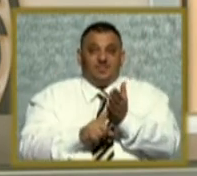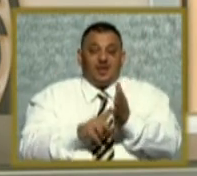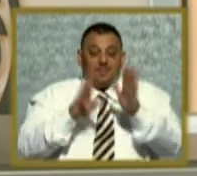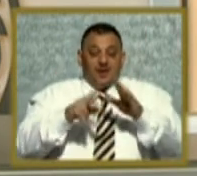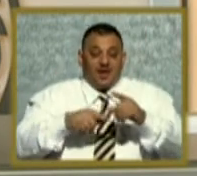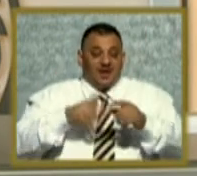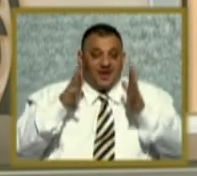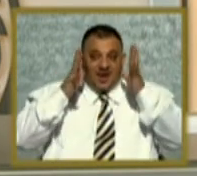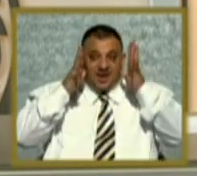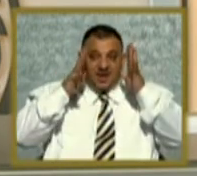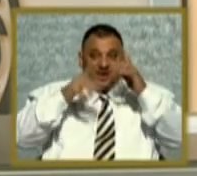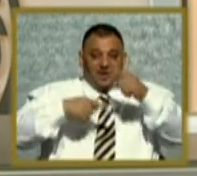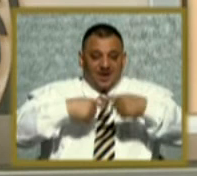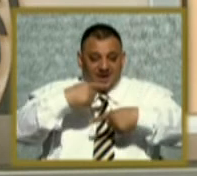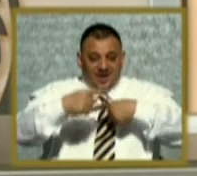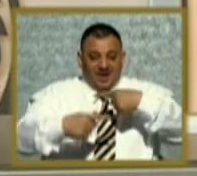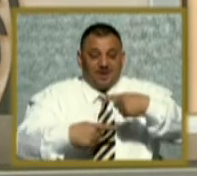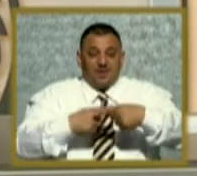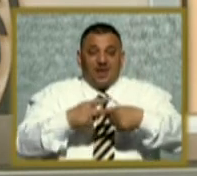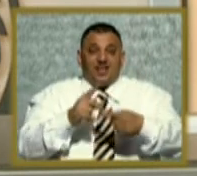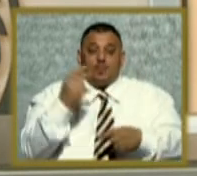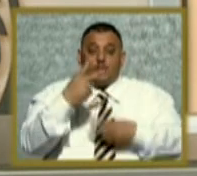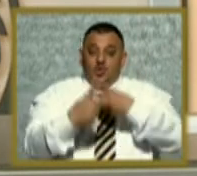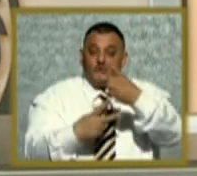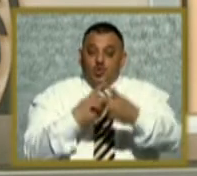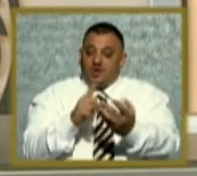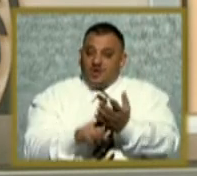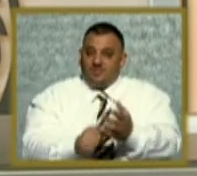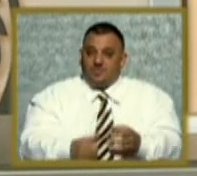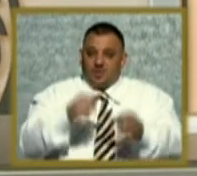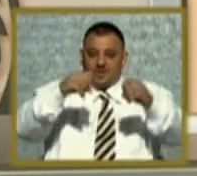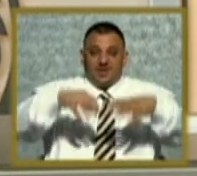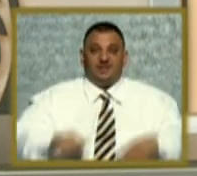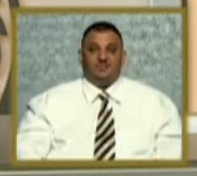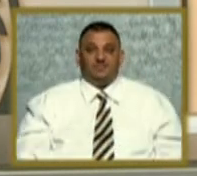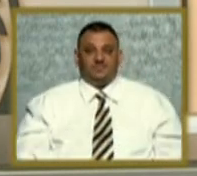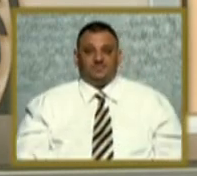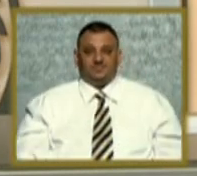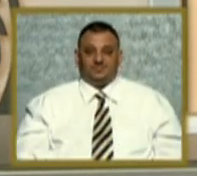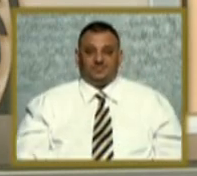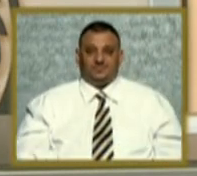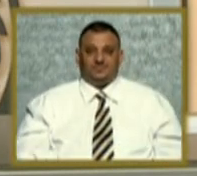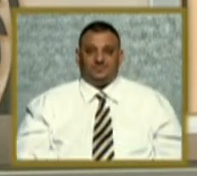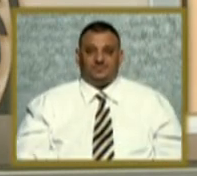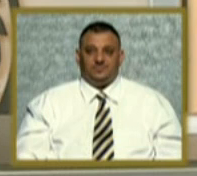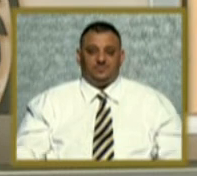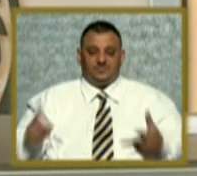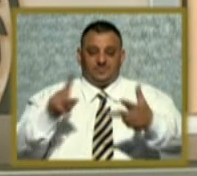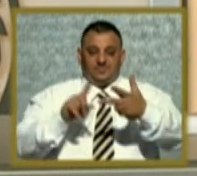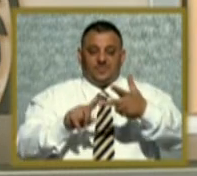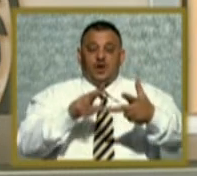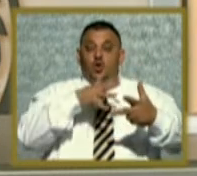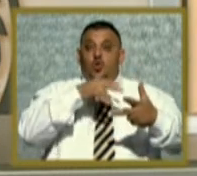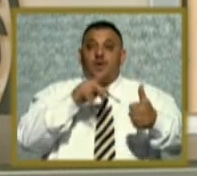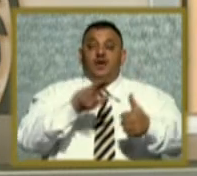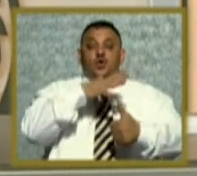لا، فلا ينبغي أن لا يفرط في هذا الأجر وفي هذا الثواب العظيم. أبو أيمن من عمان يسأل